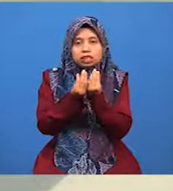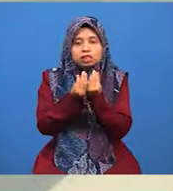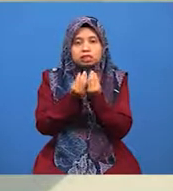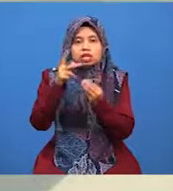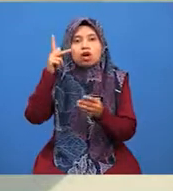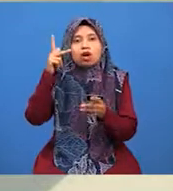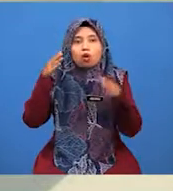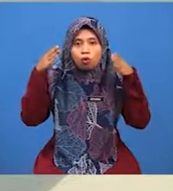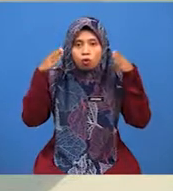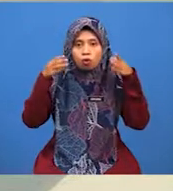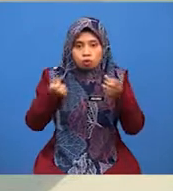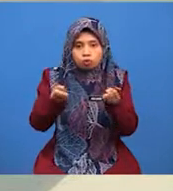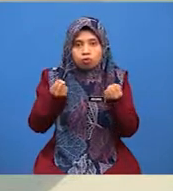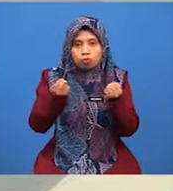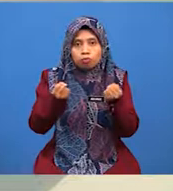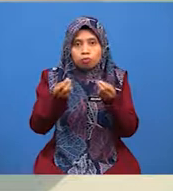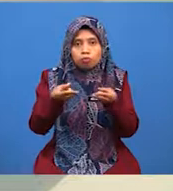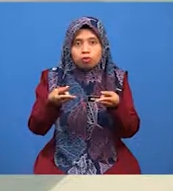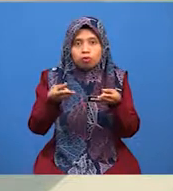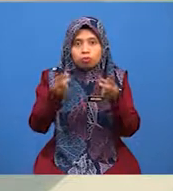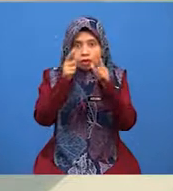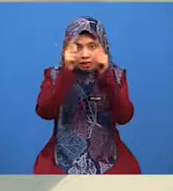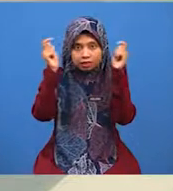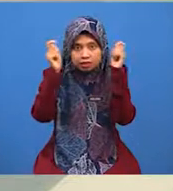Parjo membawa emak dan bapanya.